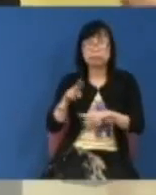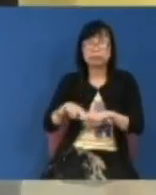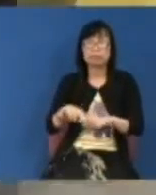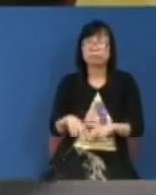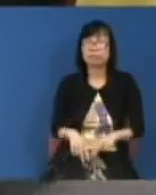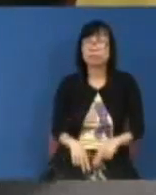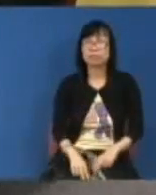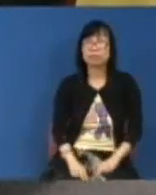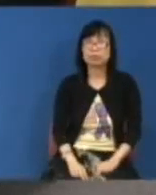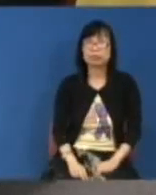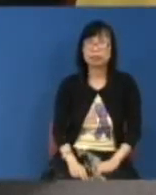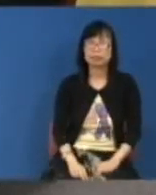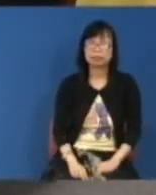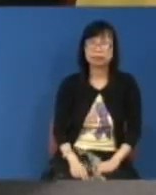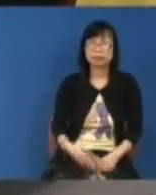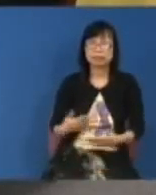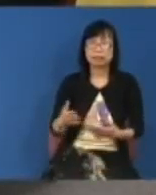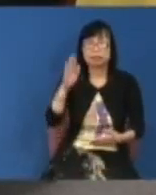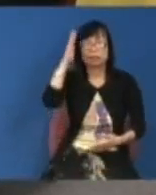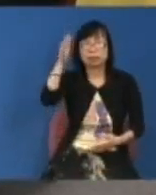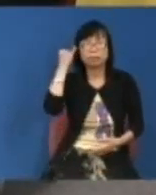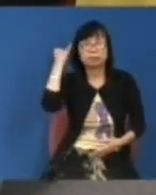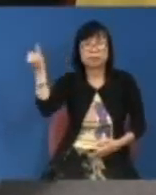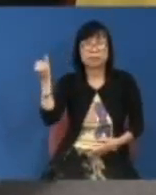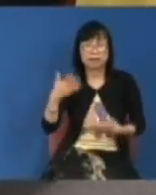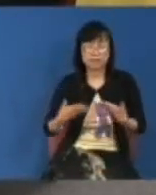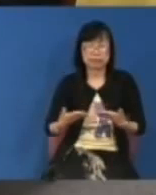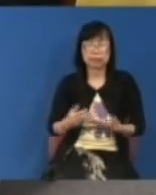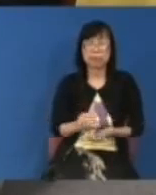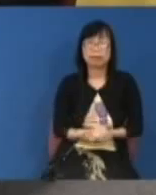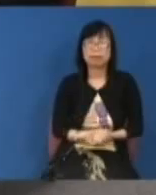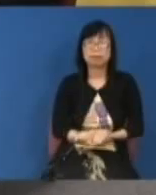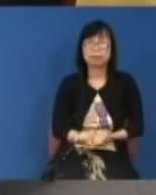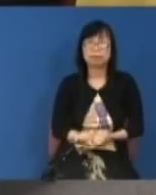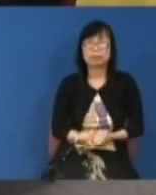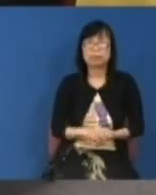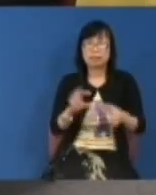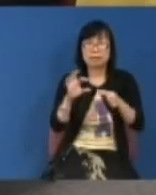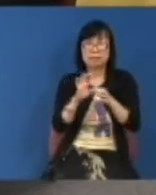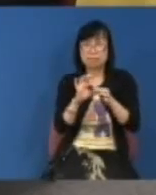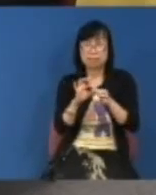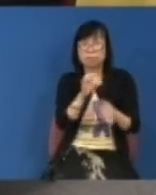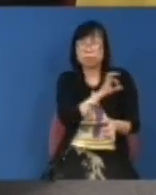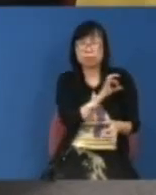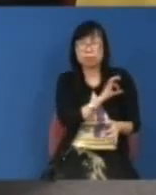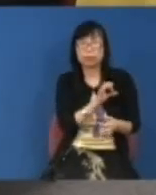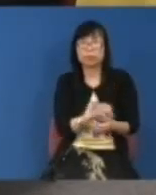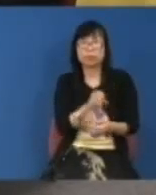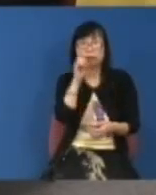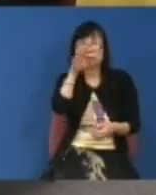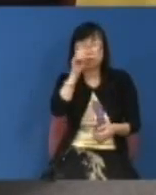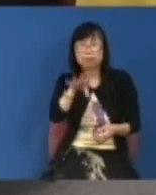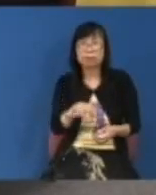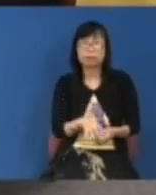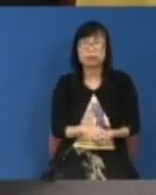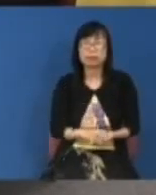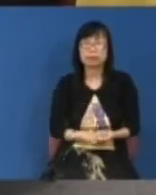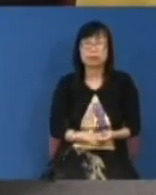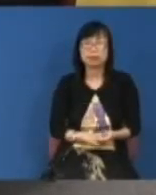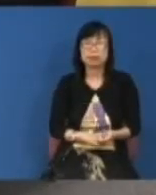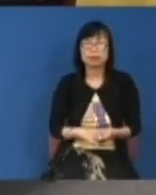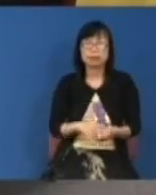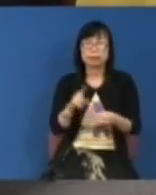冇吉屎轉啊嘛！而家嗱，將來唔知呢樣嘢。 咁你支聯會講嗰個結束黨專政係點樣弊事咧？如果個民